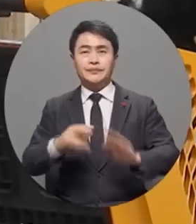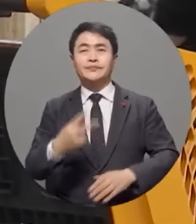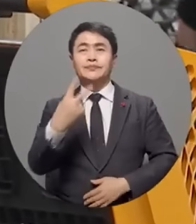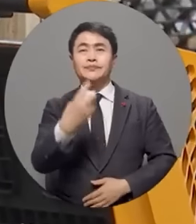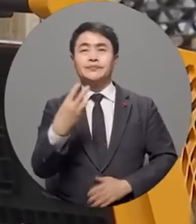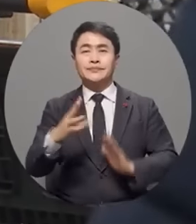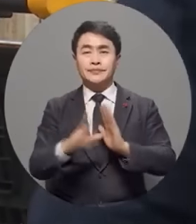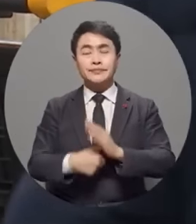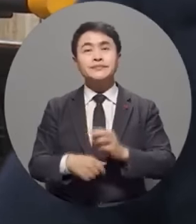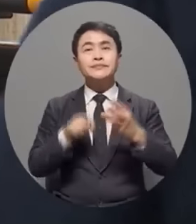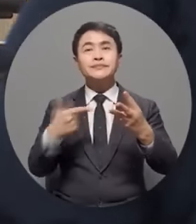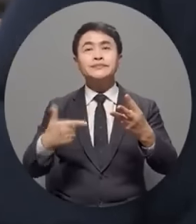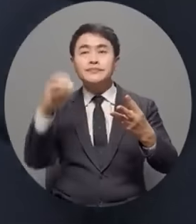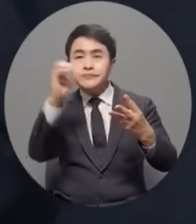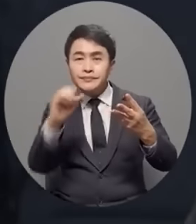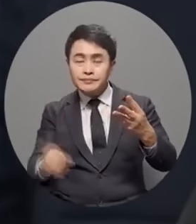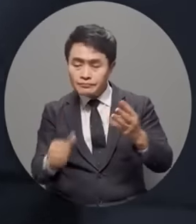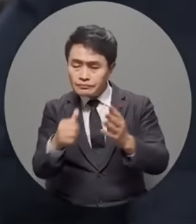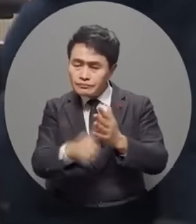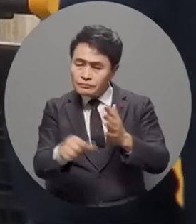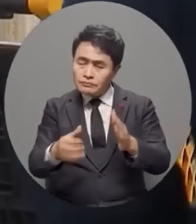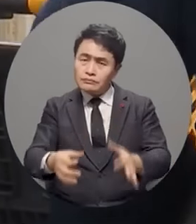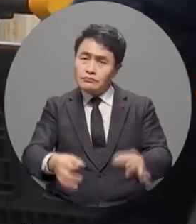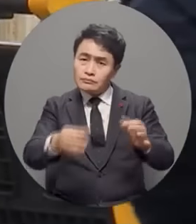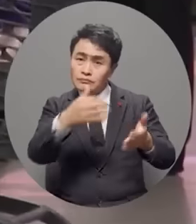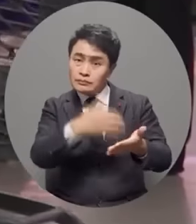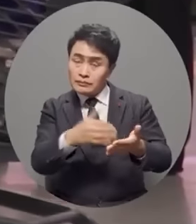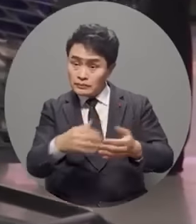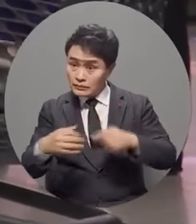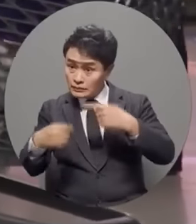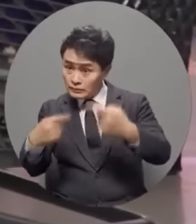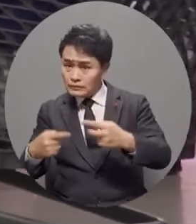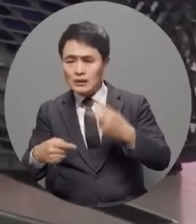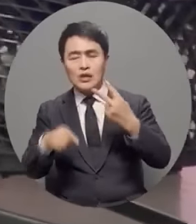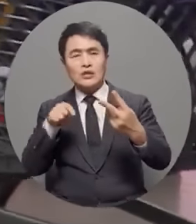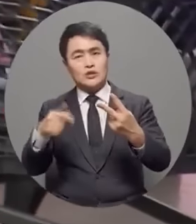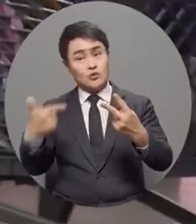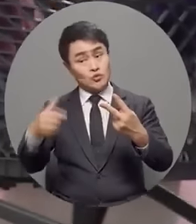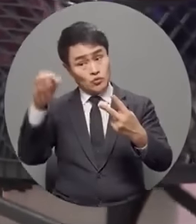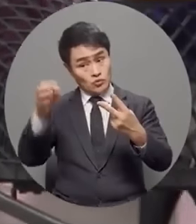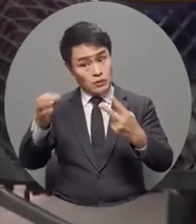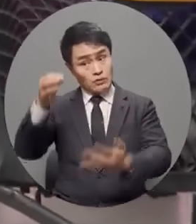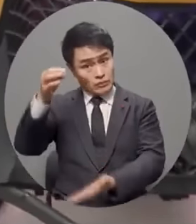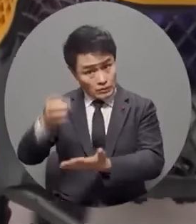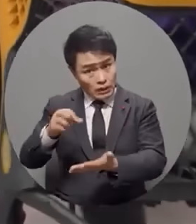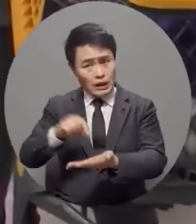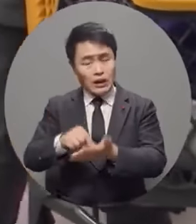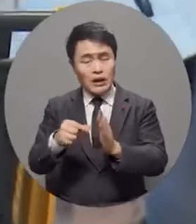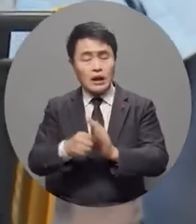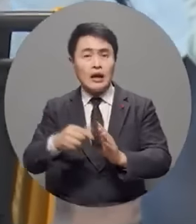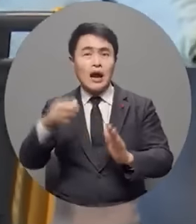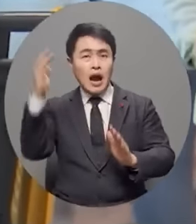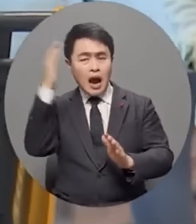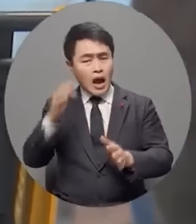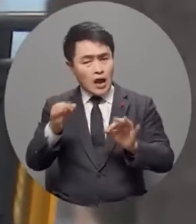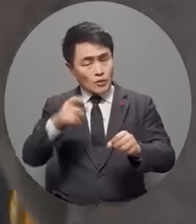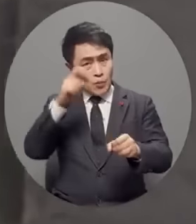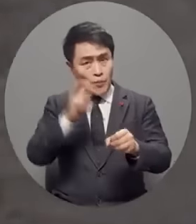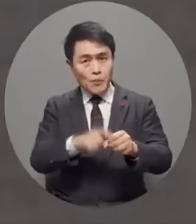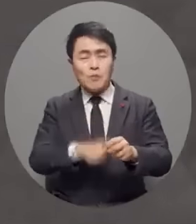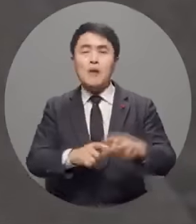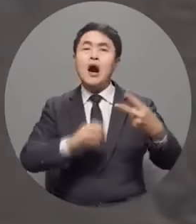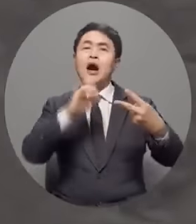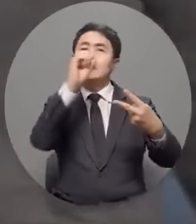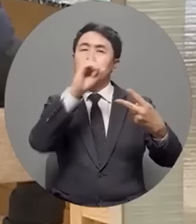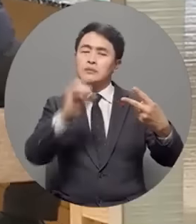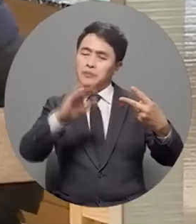2023년 3.6%를 기록한 물가 상승률은 새해에는 2.6%로 낮아지겠지만 여전히 한국은행의 목표치 2%에